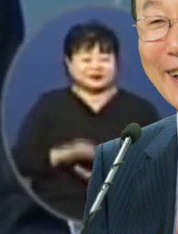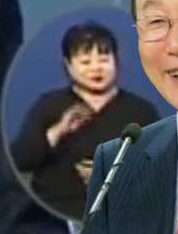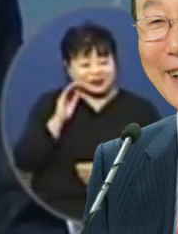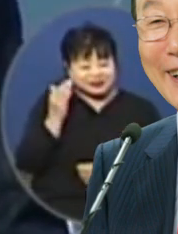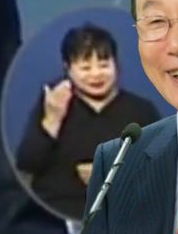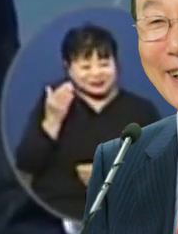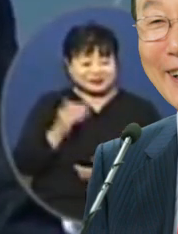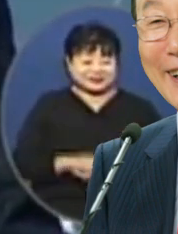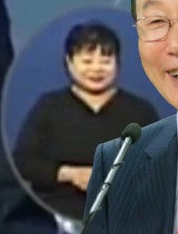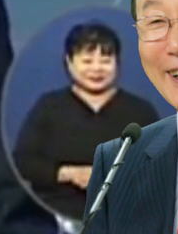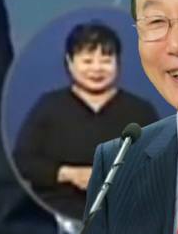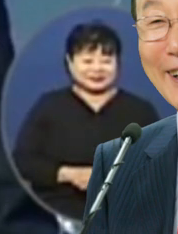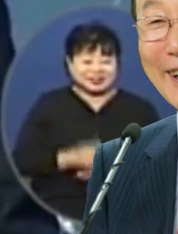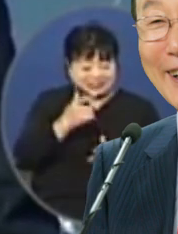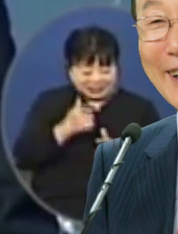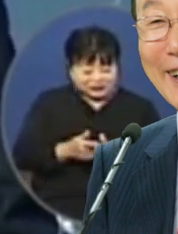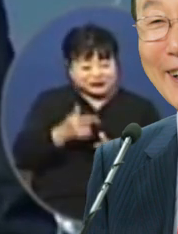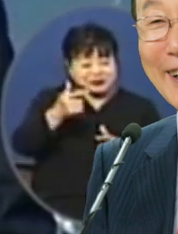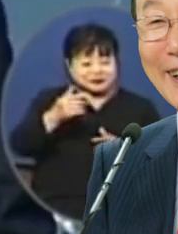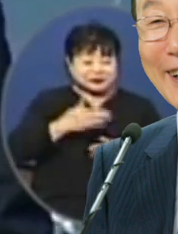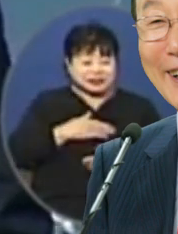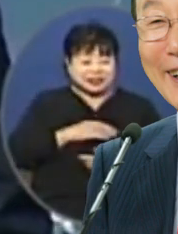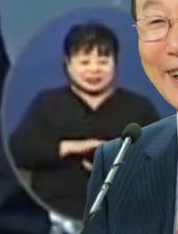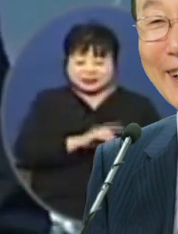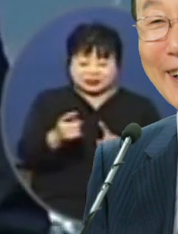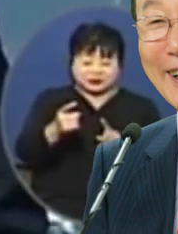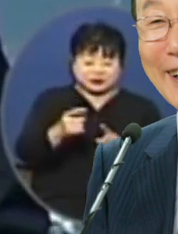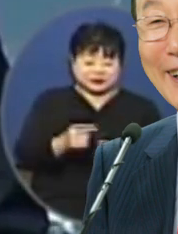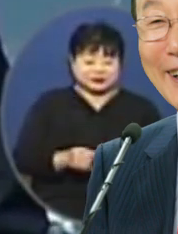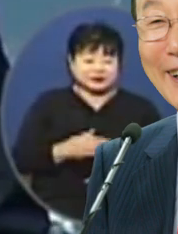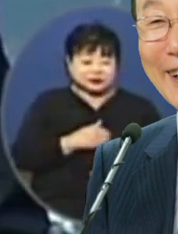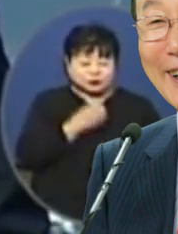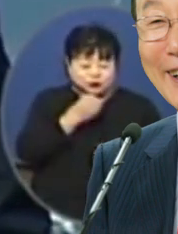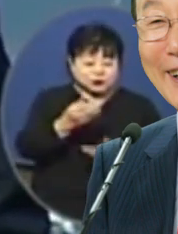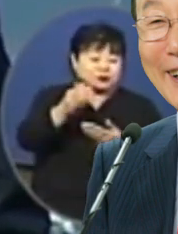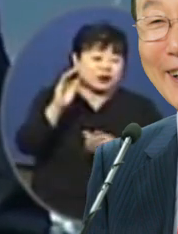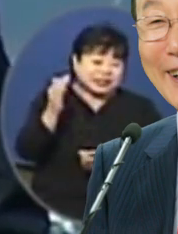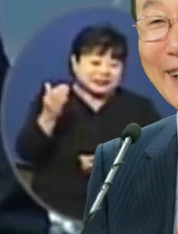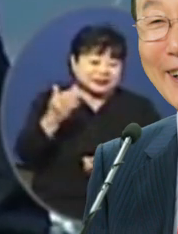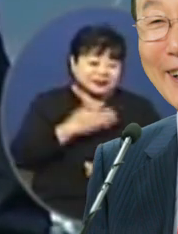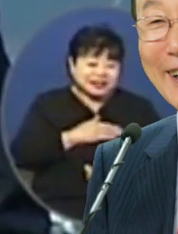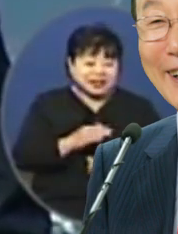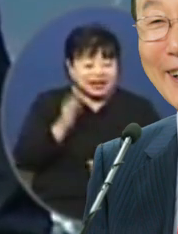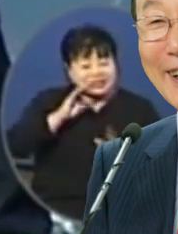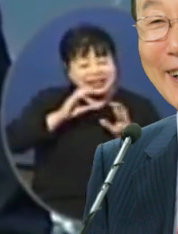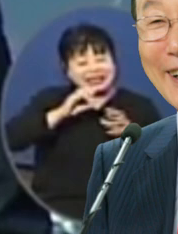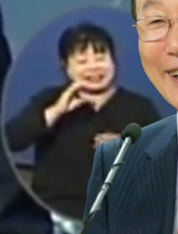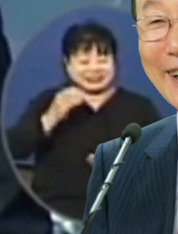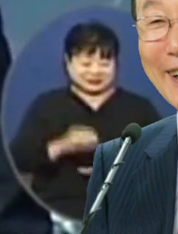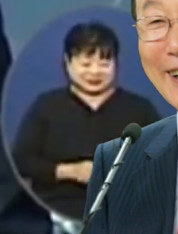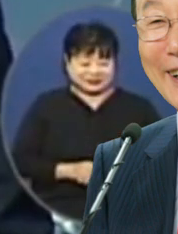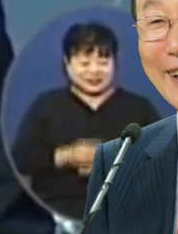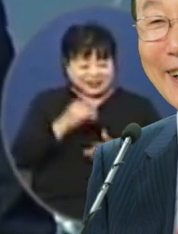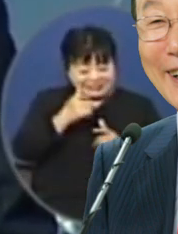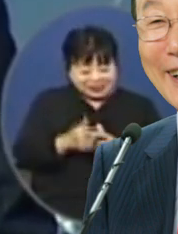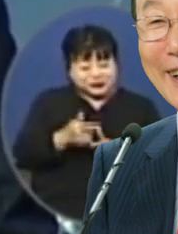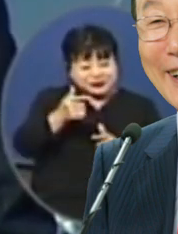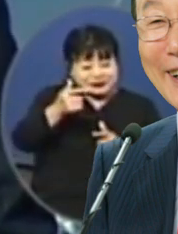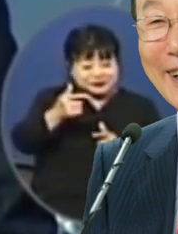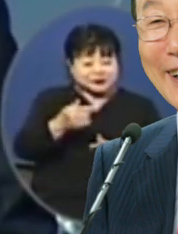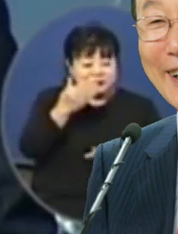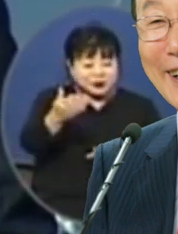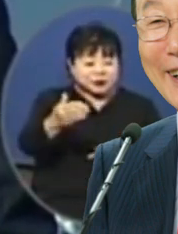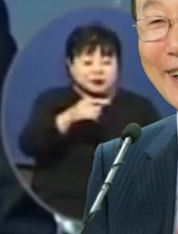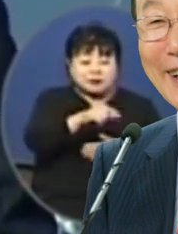되시고 예수님이 나의 치료가 되시고 예수님이 나의 축복이 되시고 나의 천국이 되시고 그 예수님을